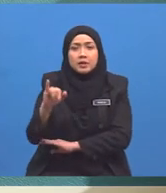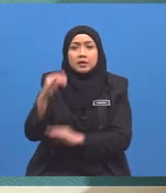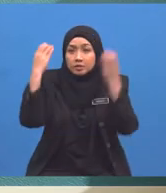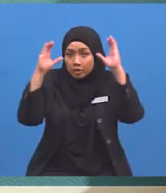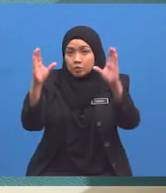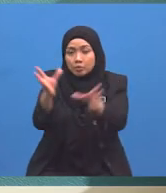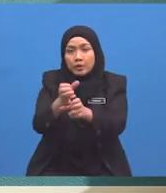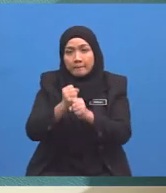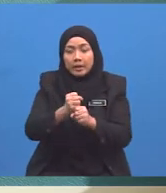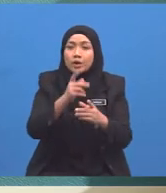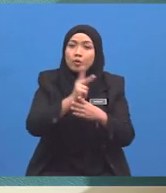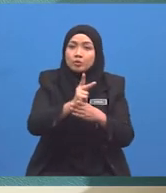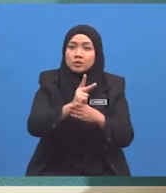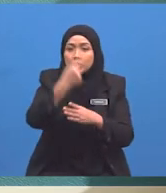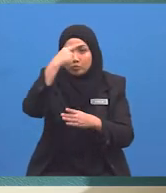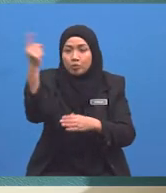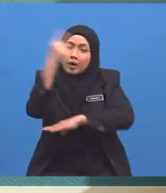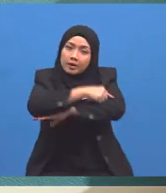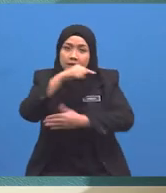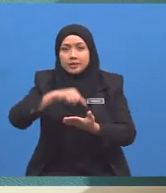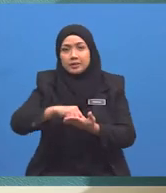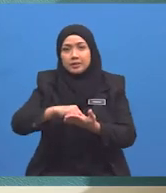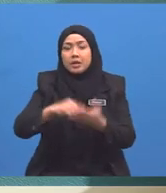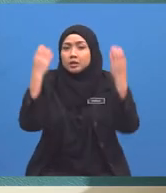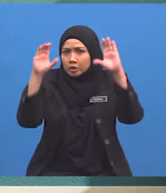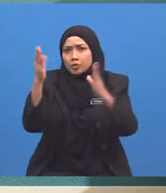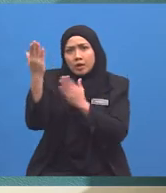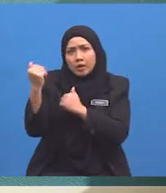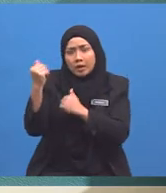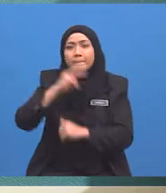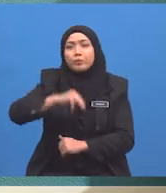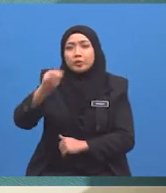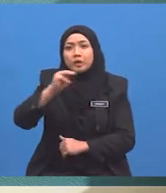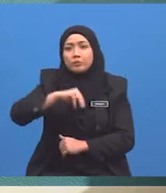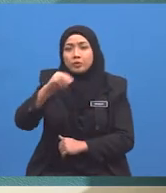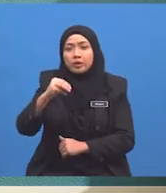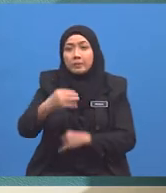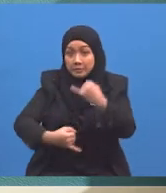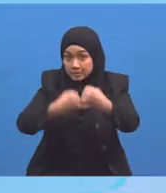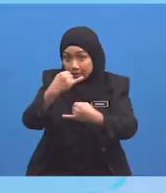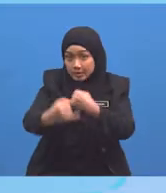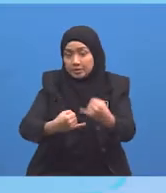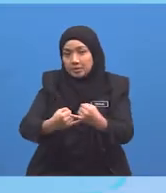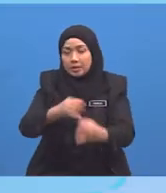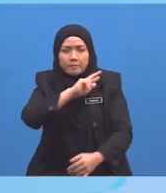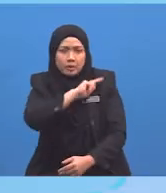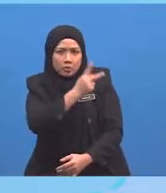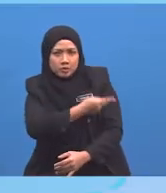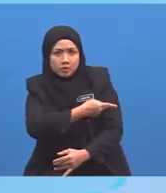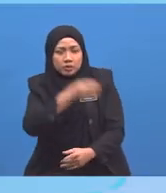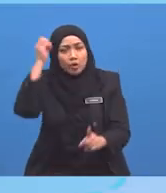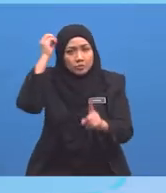kongsikan untuk hari ini. Cikgu harap murid-murid berjaya menguasai